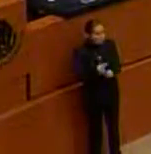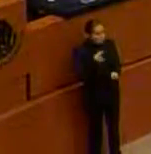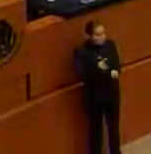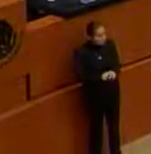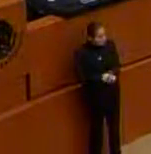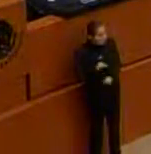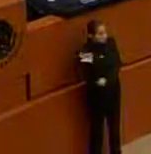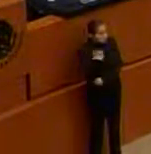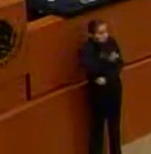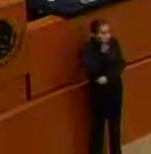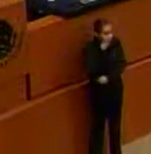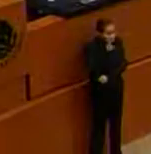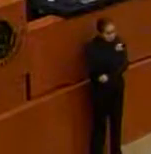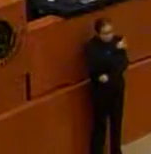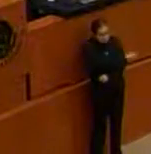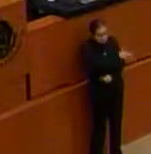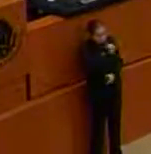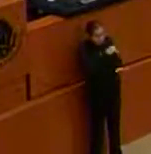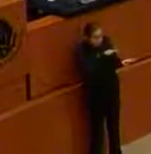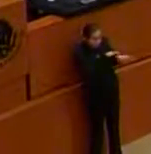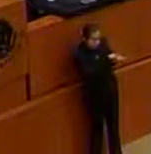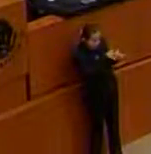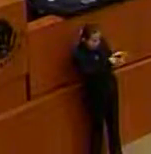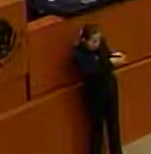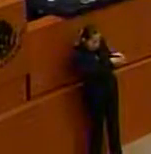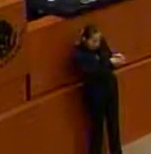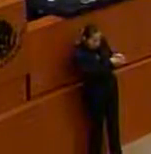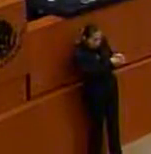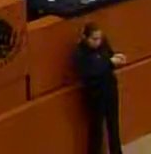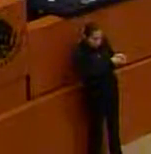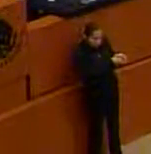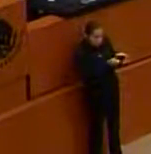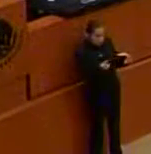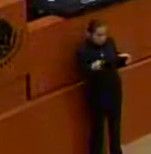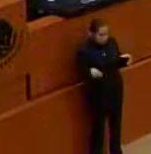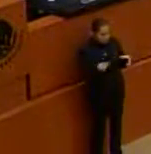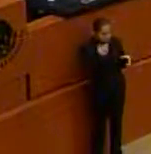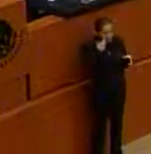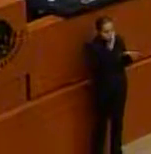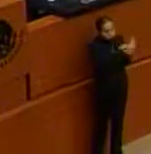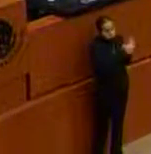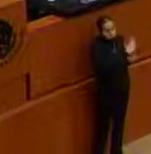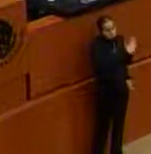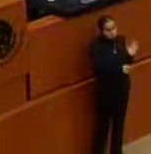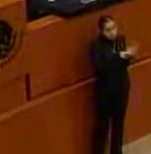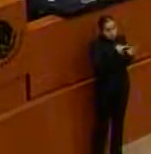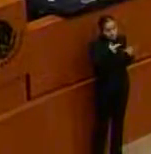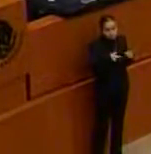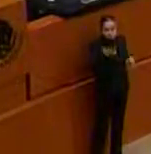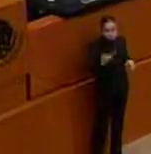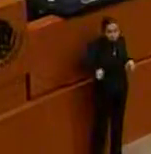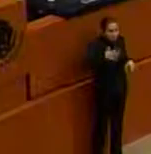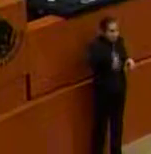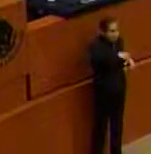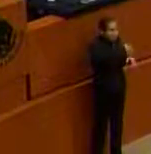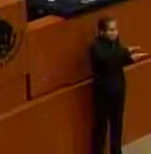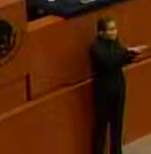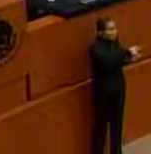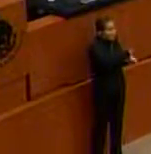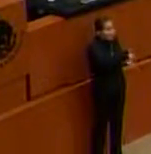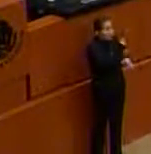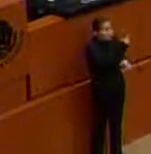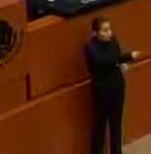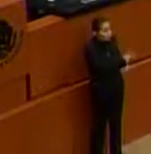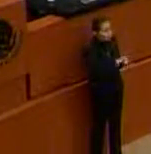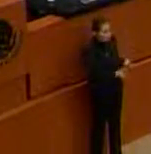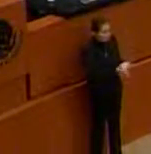l'on tient compte des chômeurs officiels, de la part des chômeurs de longue durée à l'aide sociale, des personnes qui ne trouvent pas d'emploi mais dont la situation de fortune